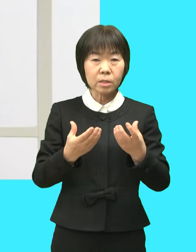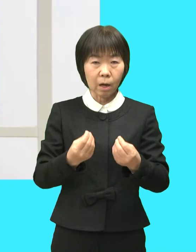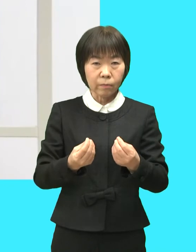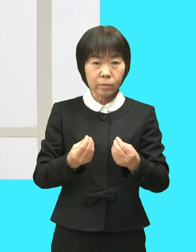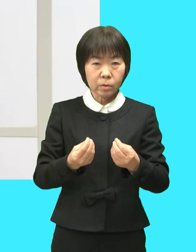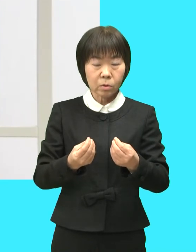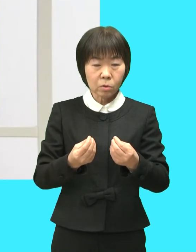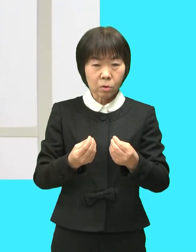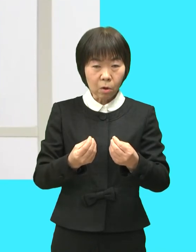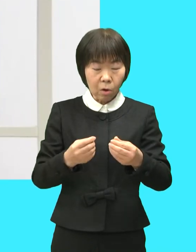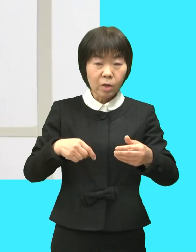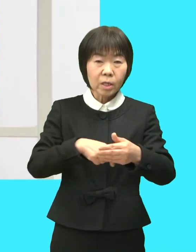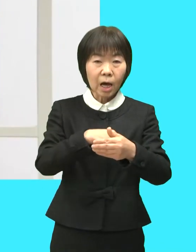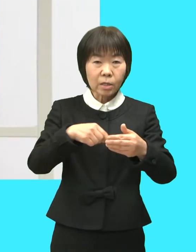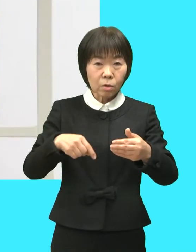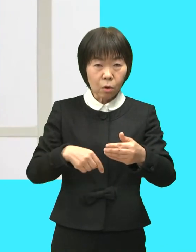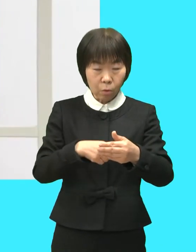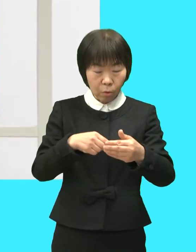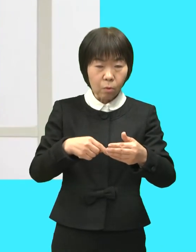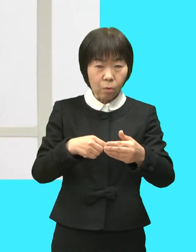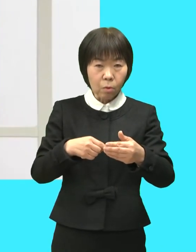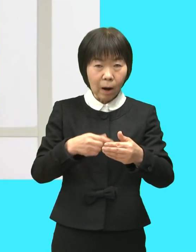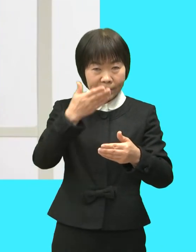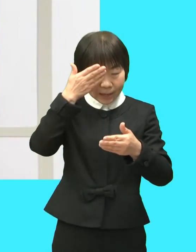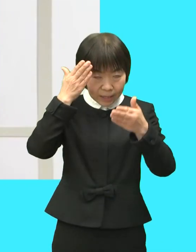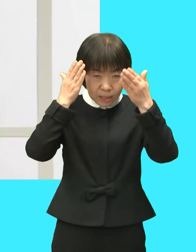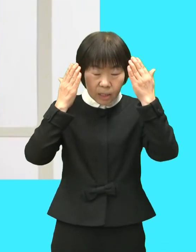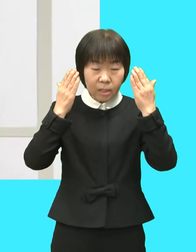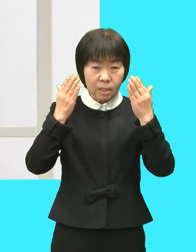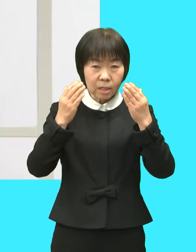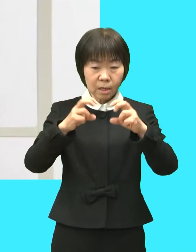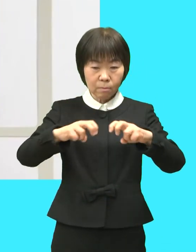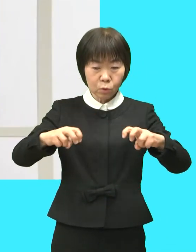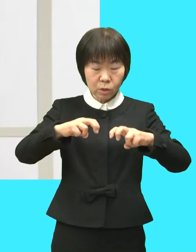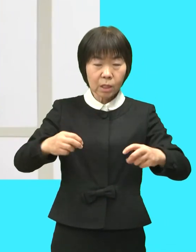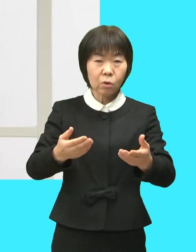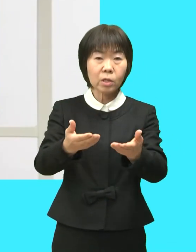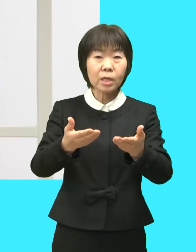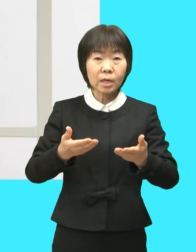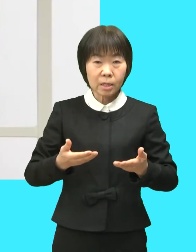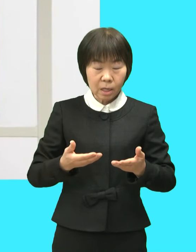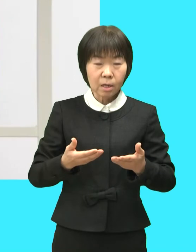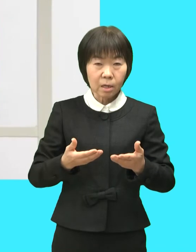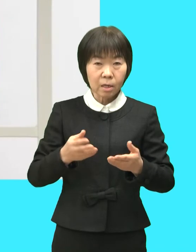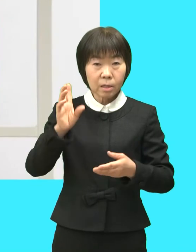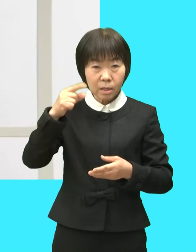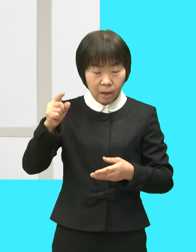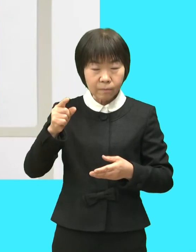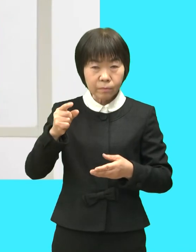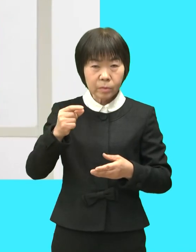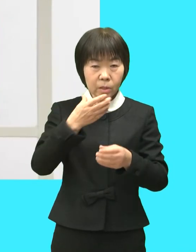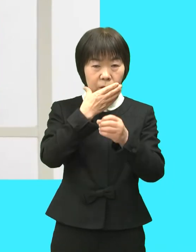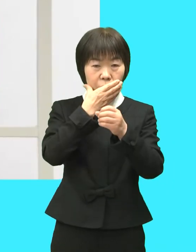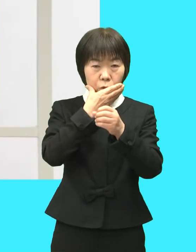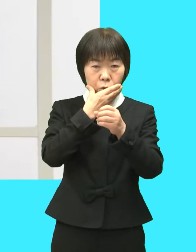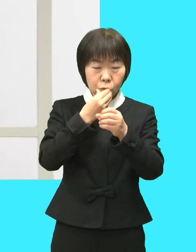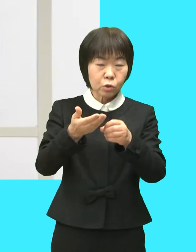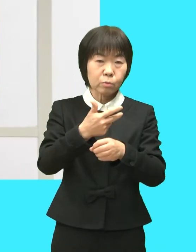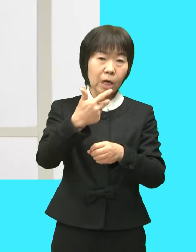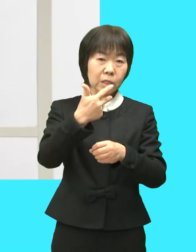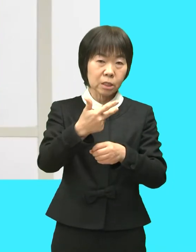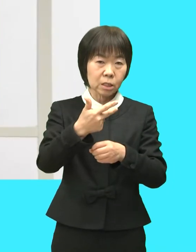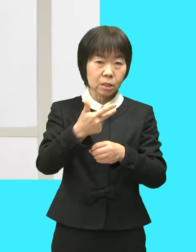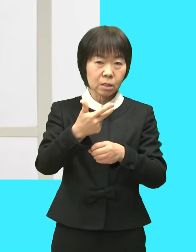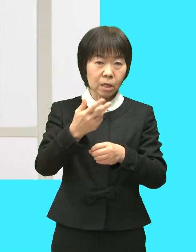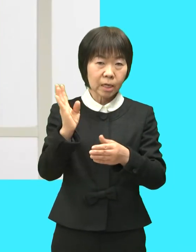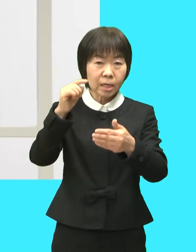その詳細伺っておりますが、非常に丁寧にですね、分析をしていただいて、県、あと福島市にとって、